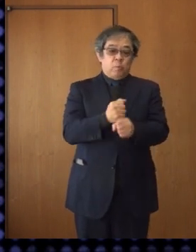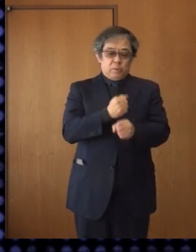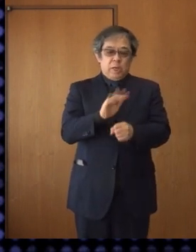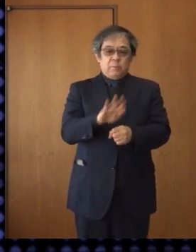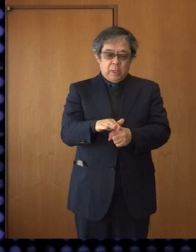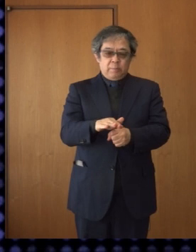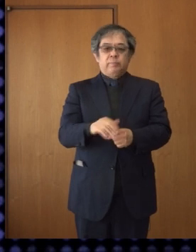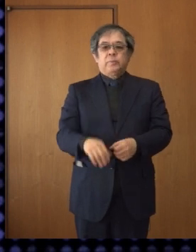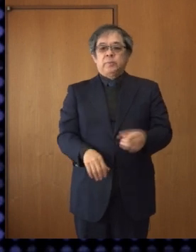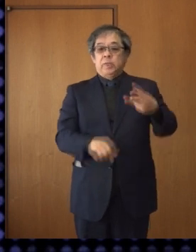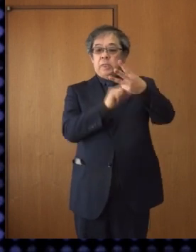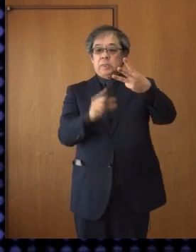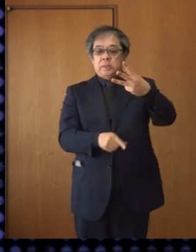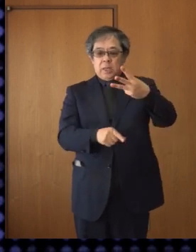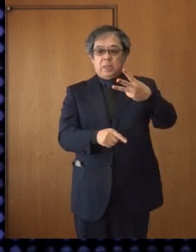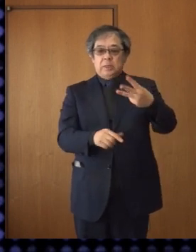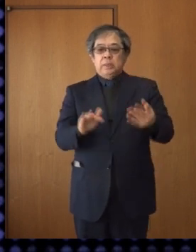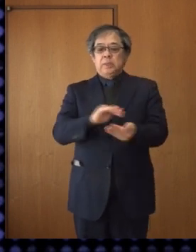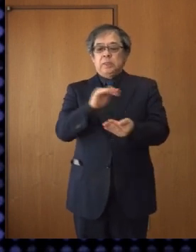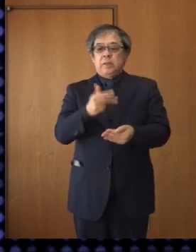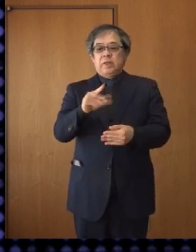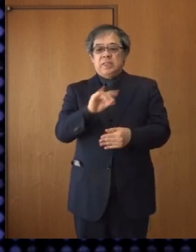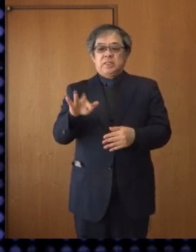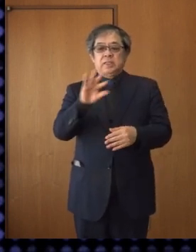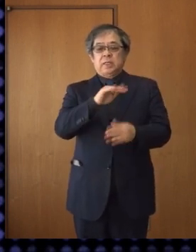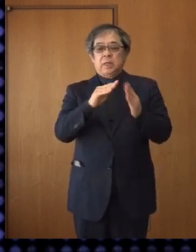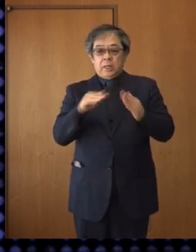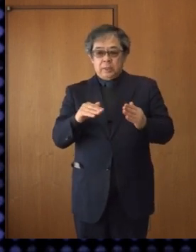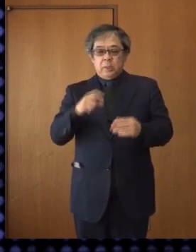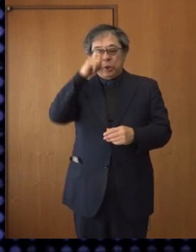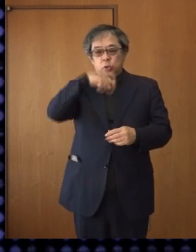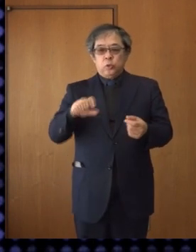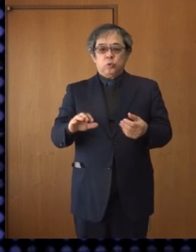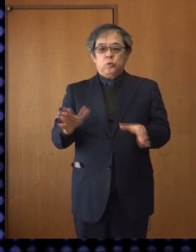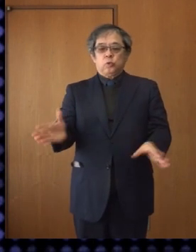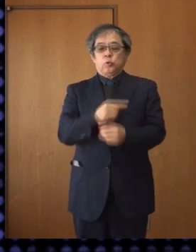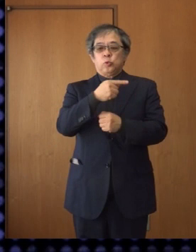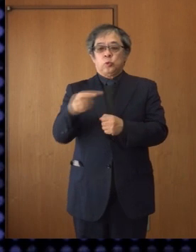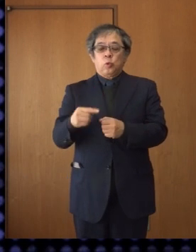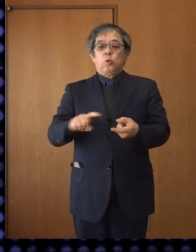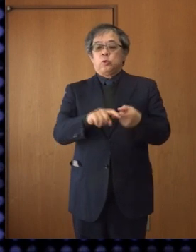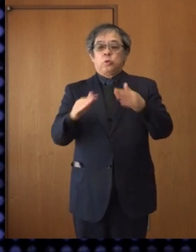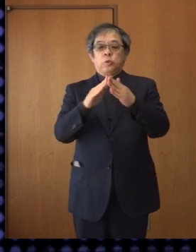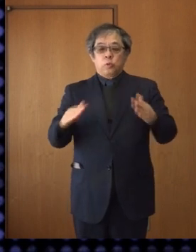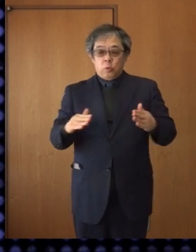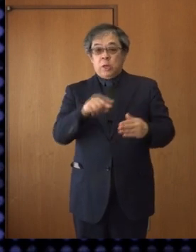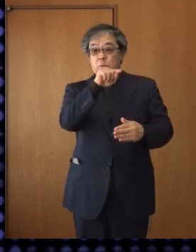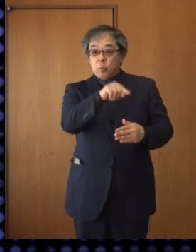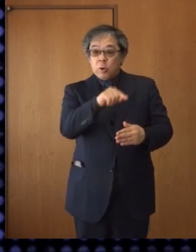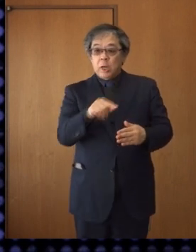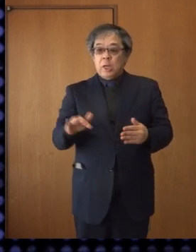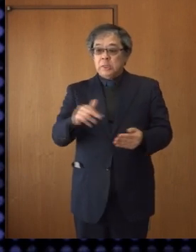3月の多摩市議会で旧統一教会が多摩市内に土地を購入したこと